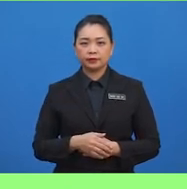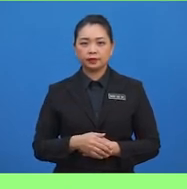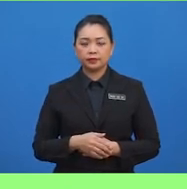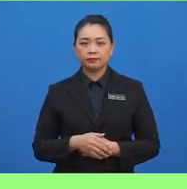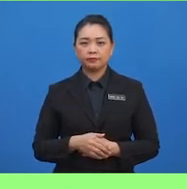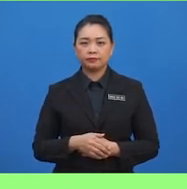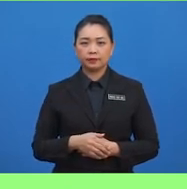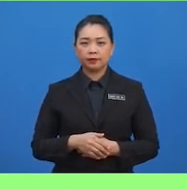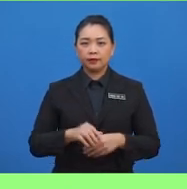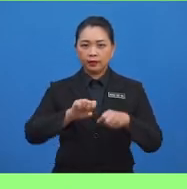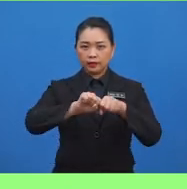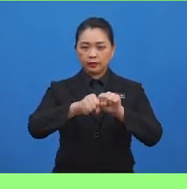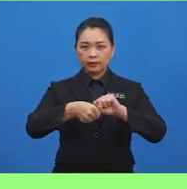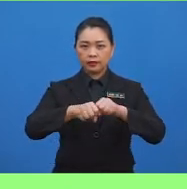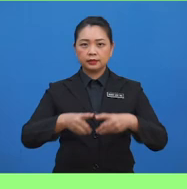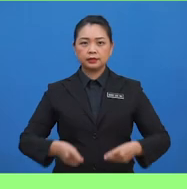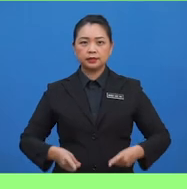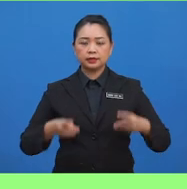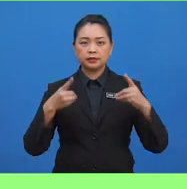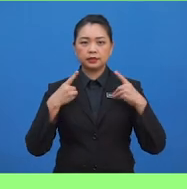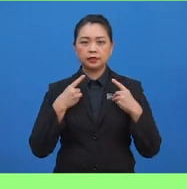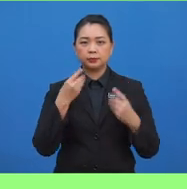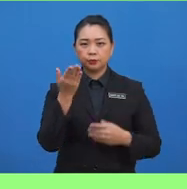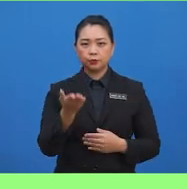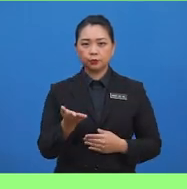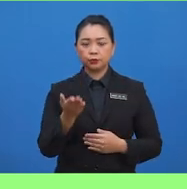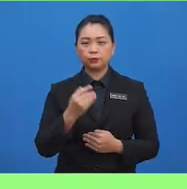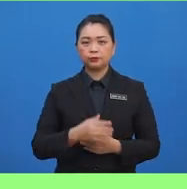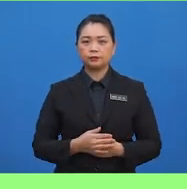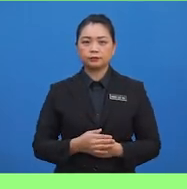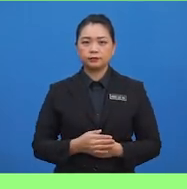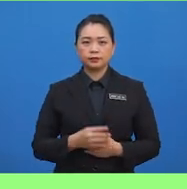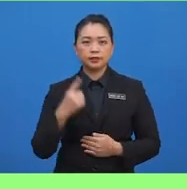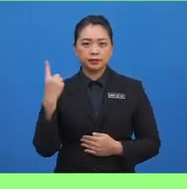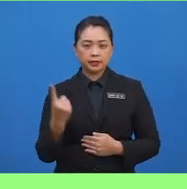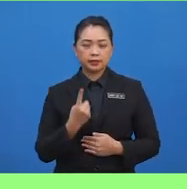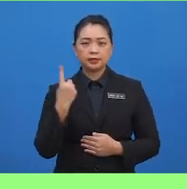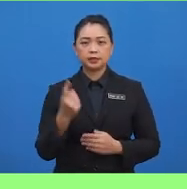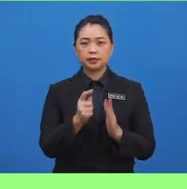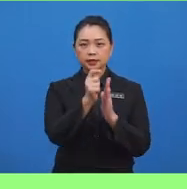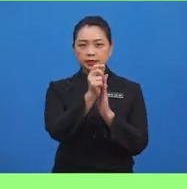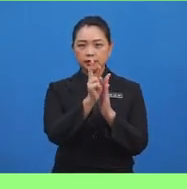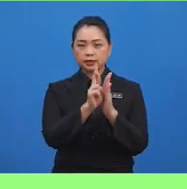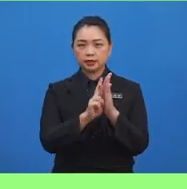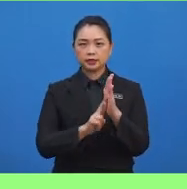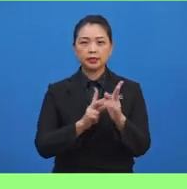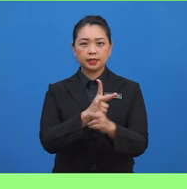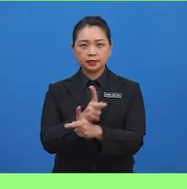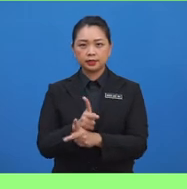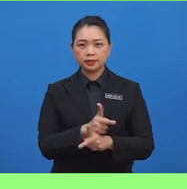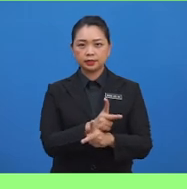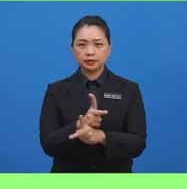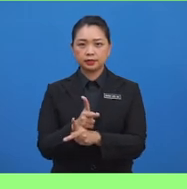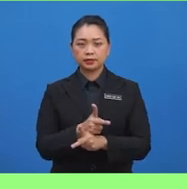ygggg agar dirimu sentiasa sederj